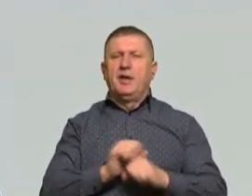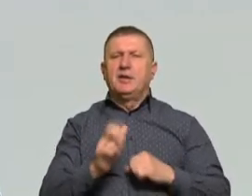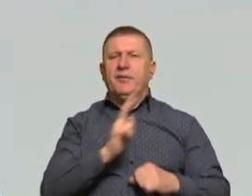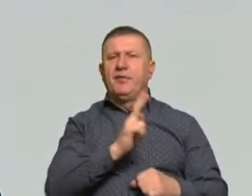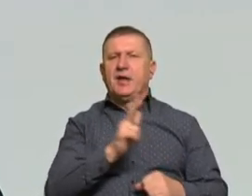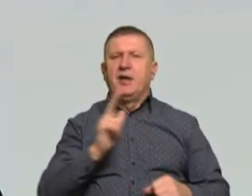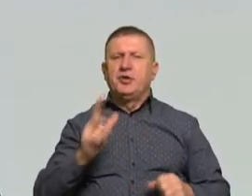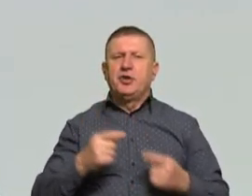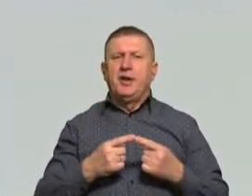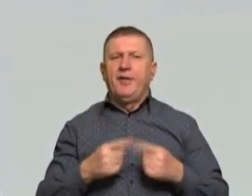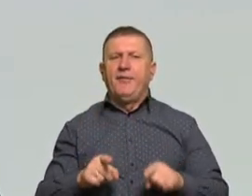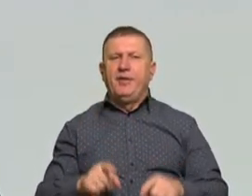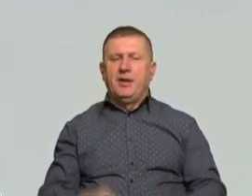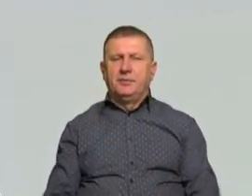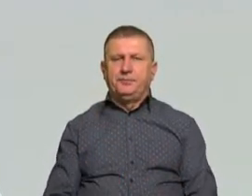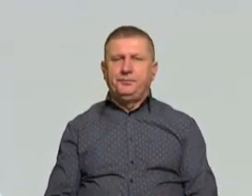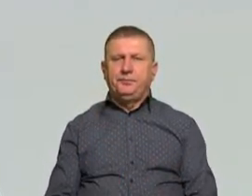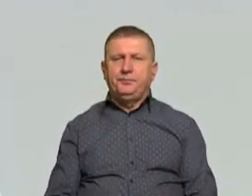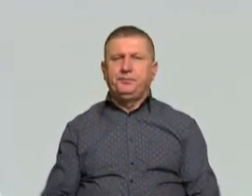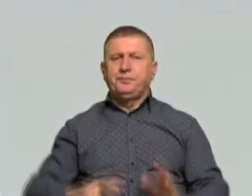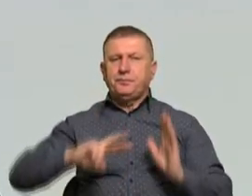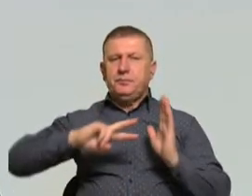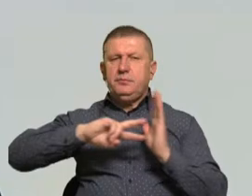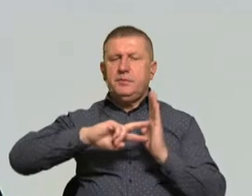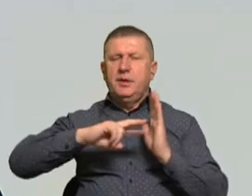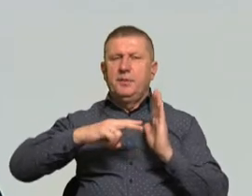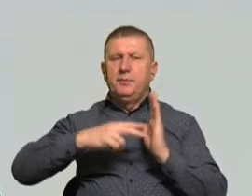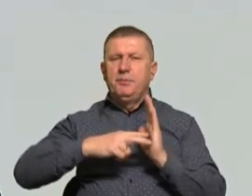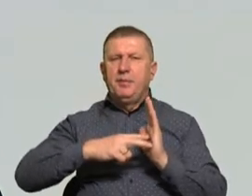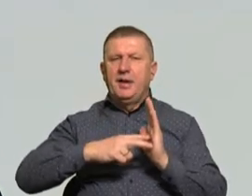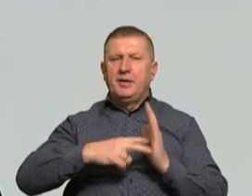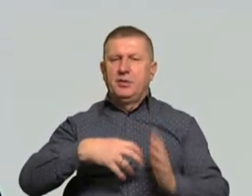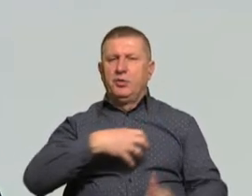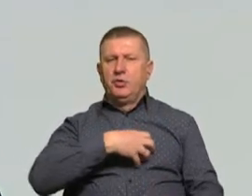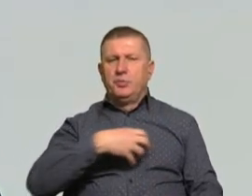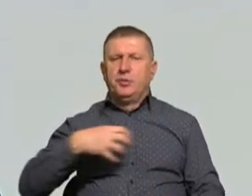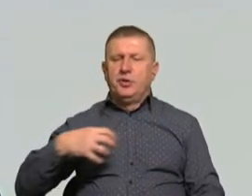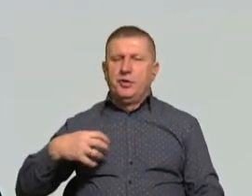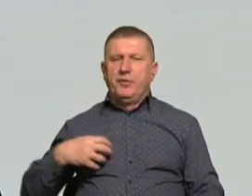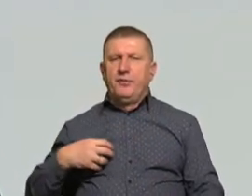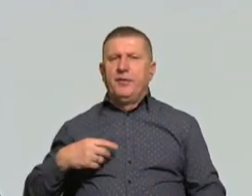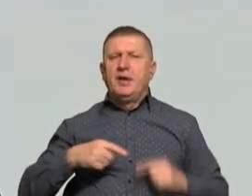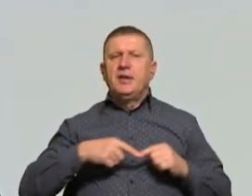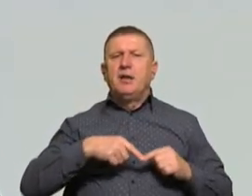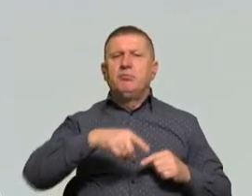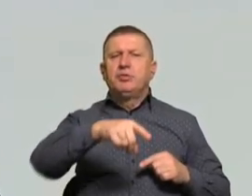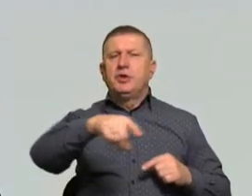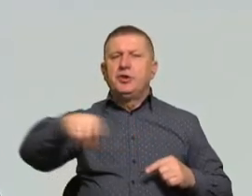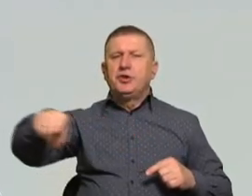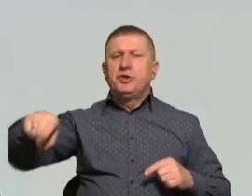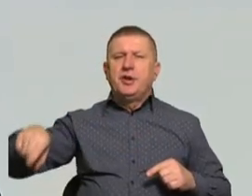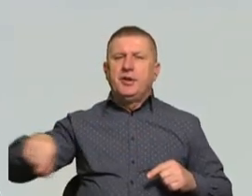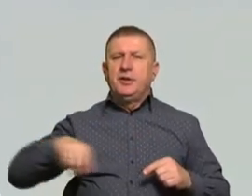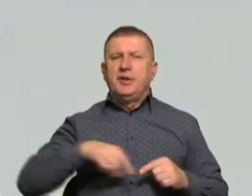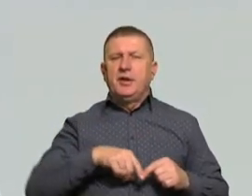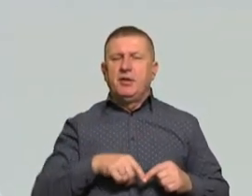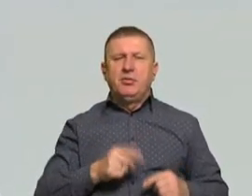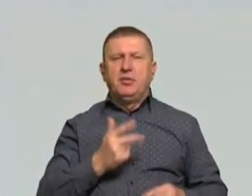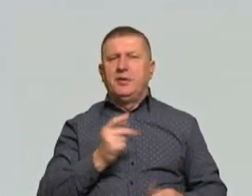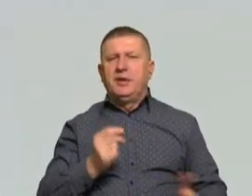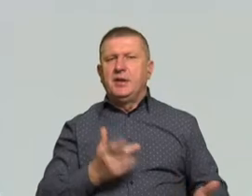chwili. Fragmentaryczny plan z kolei zagospodarowania przestrzennego niczego nie załatwia, a